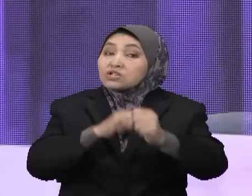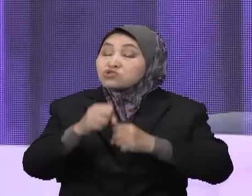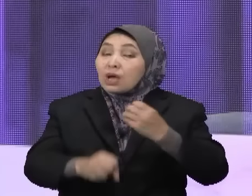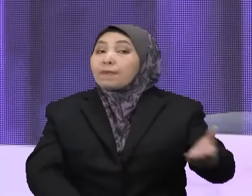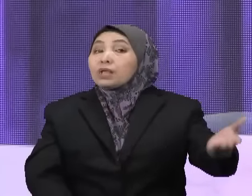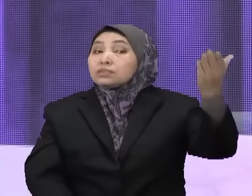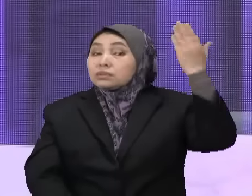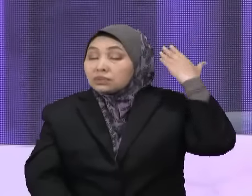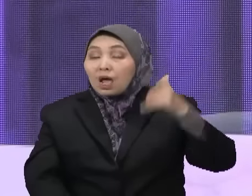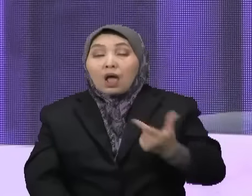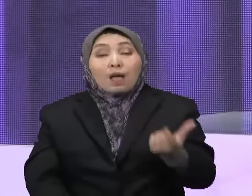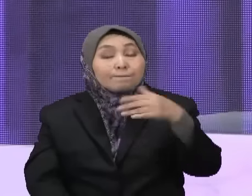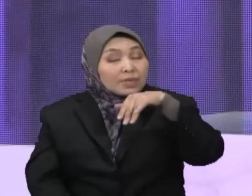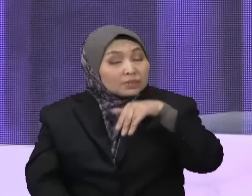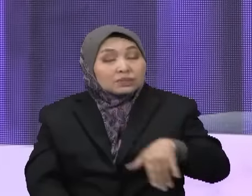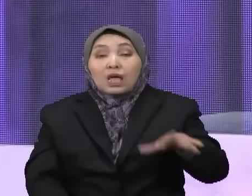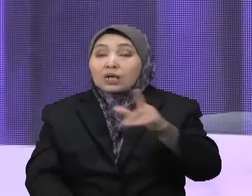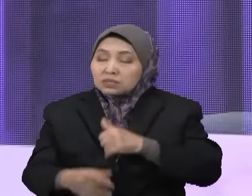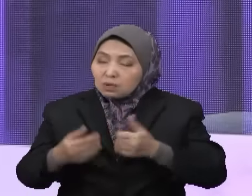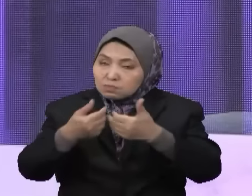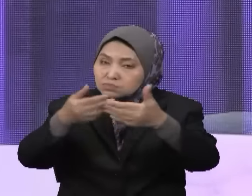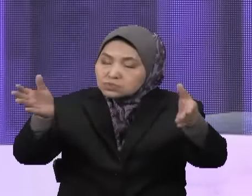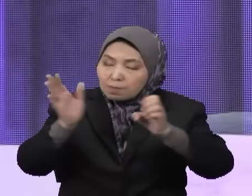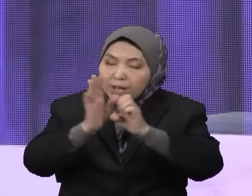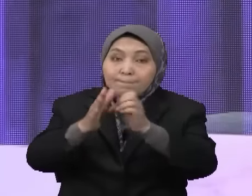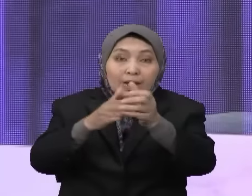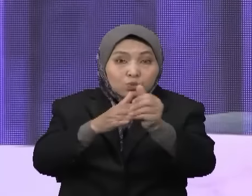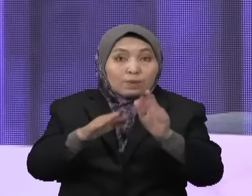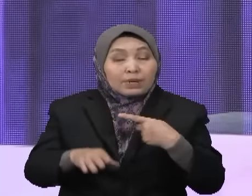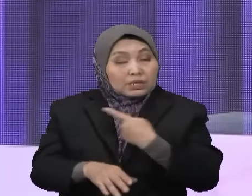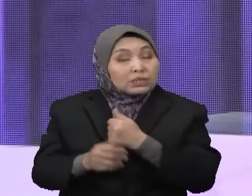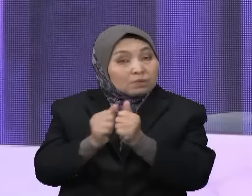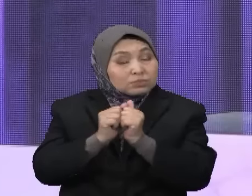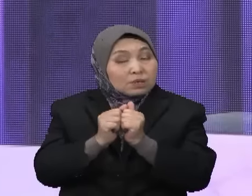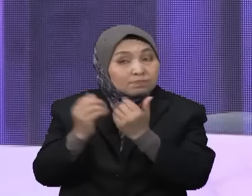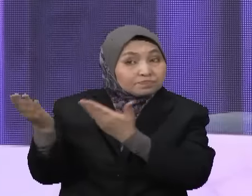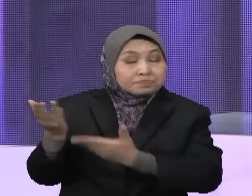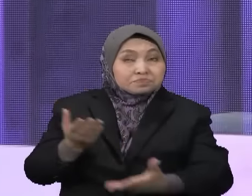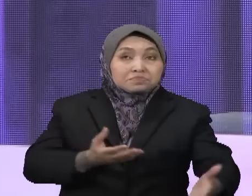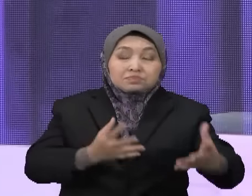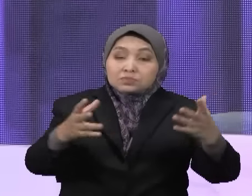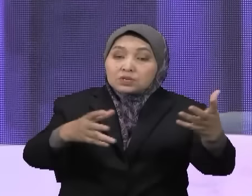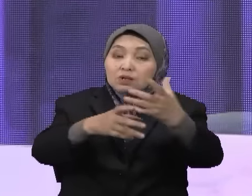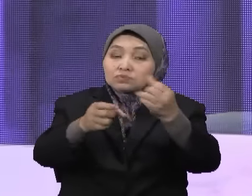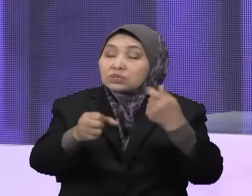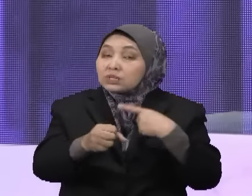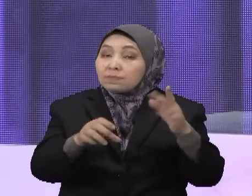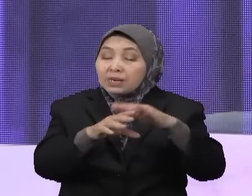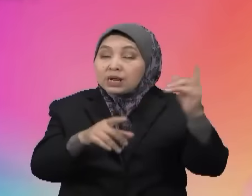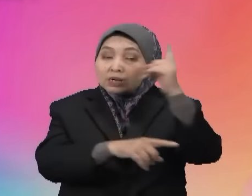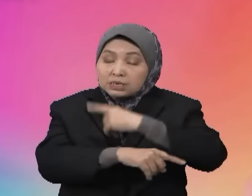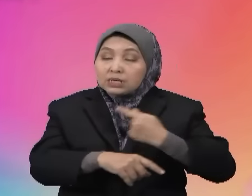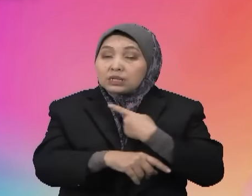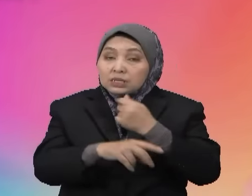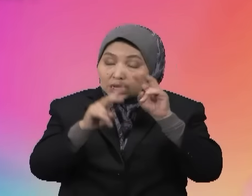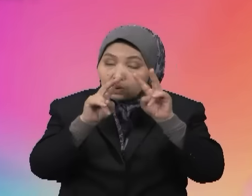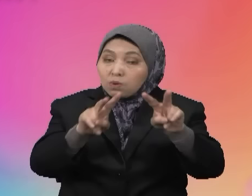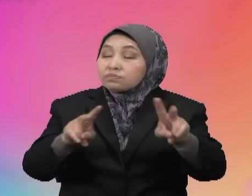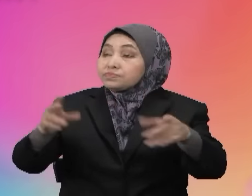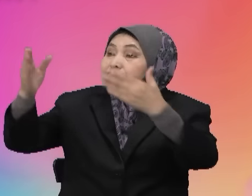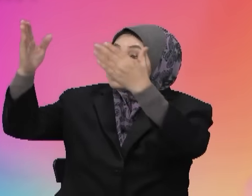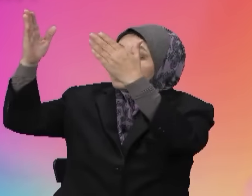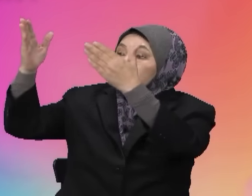dan ianya dibongkarkan menjadi panduan kepada kita bersama. Membawa pada resolusi kita pada hari ini, kita saksikan. Iaitu